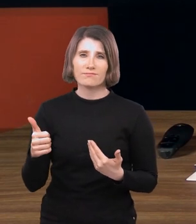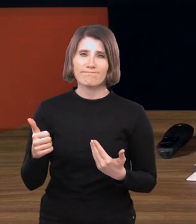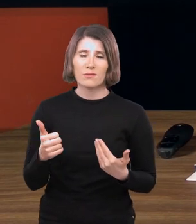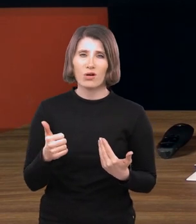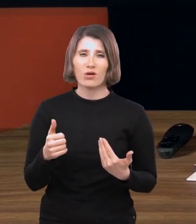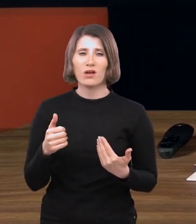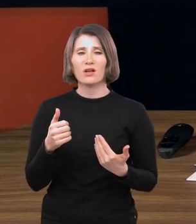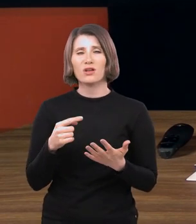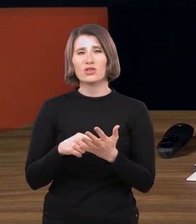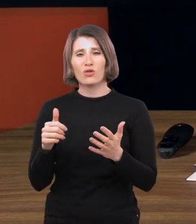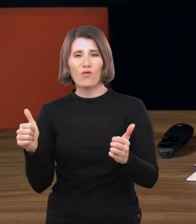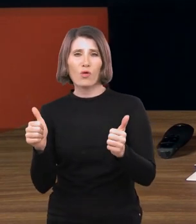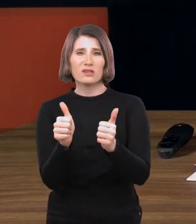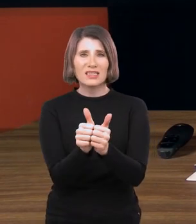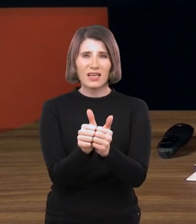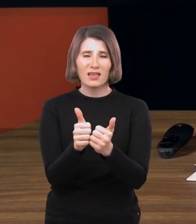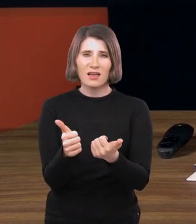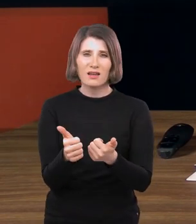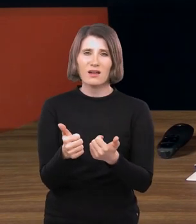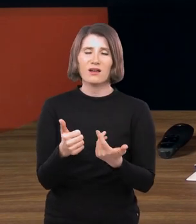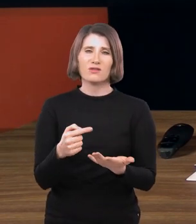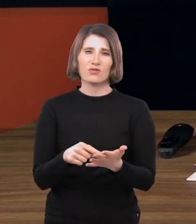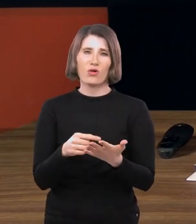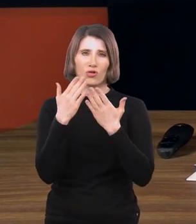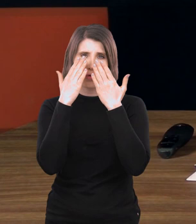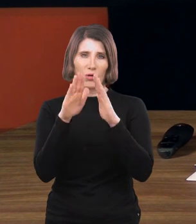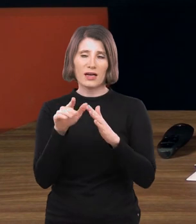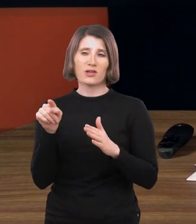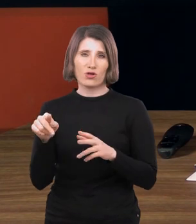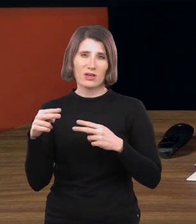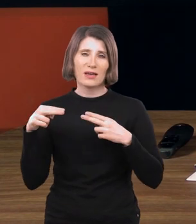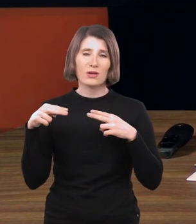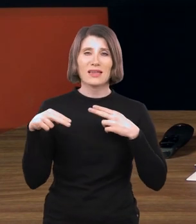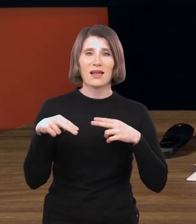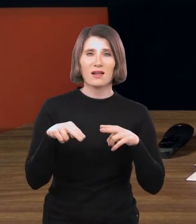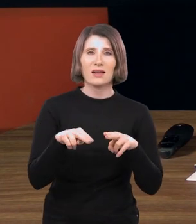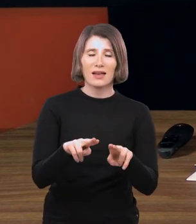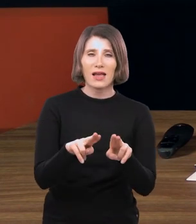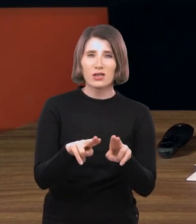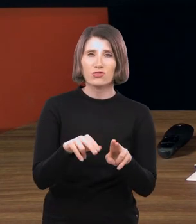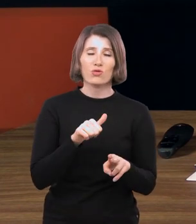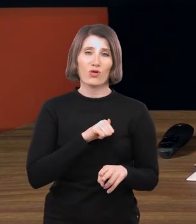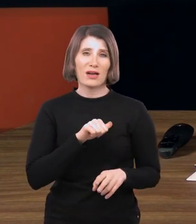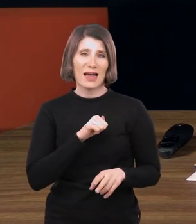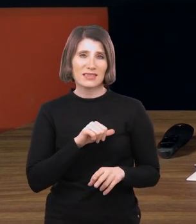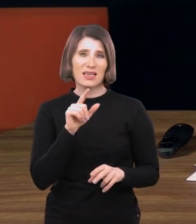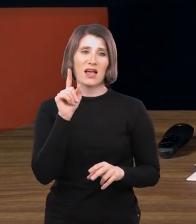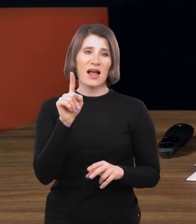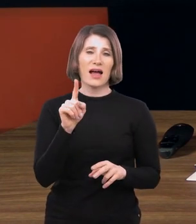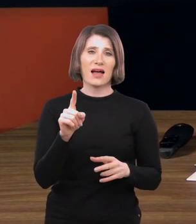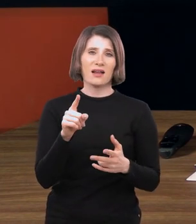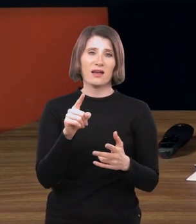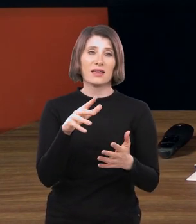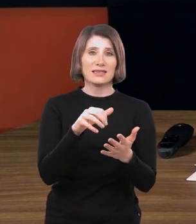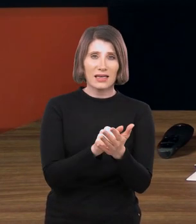to włączenie polega tylko i wyłącznie na tym, że są częścią, że są jakby częścią klasy, ale w trakcie zajęć,